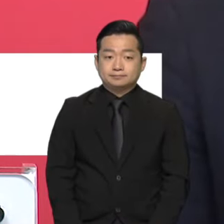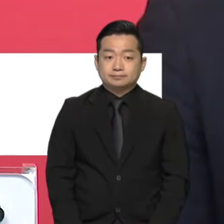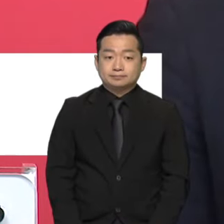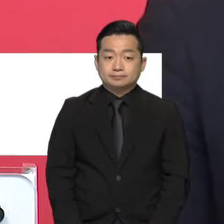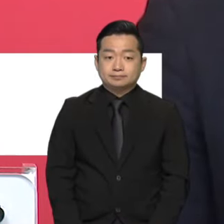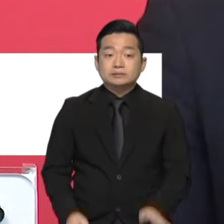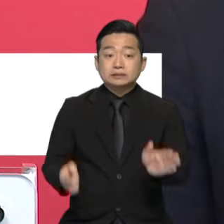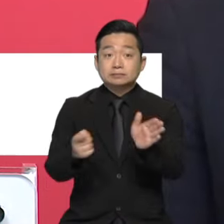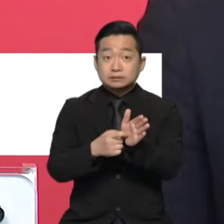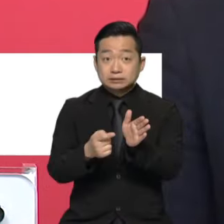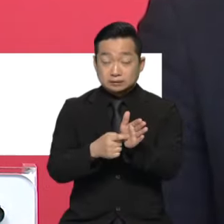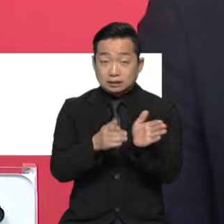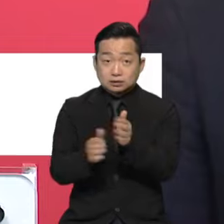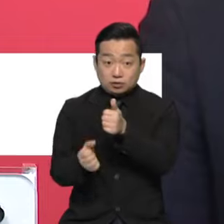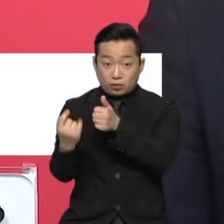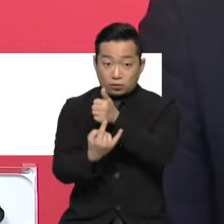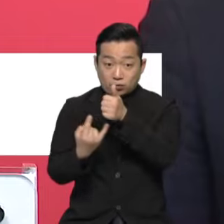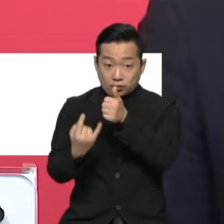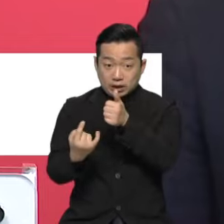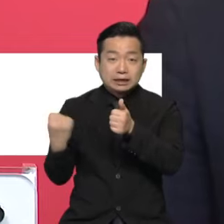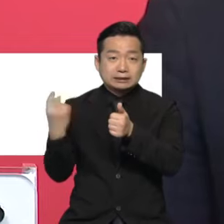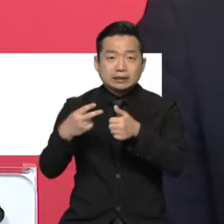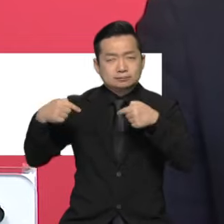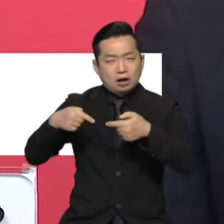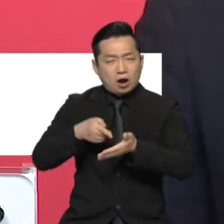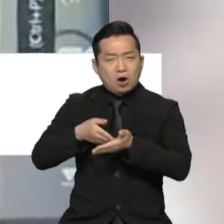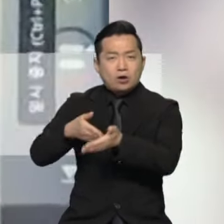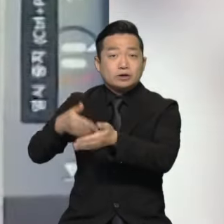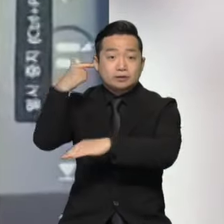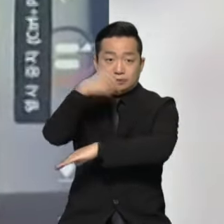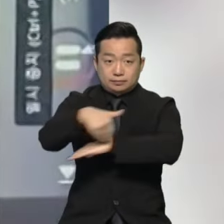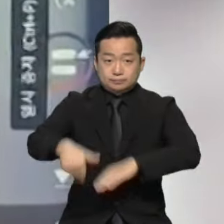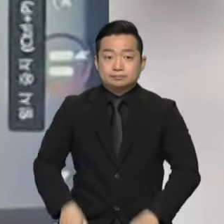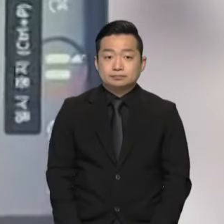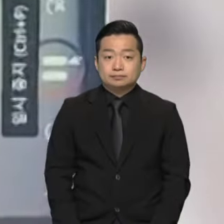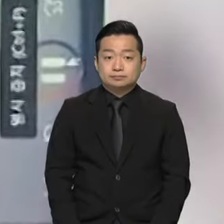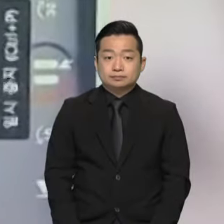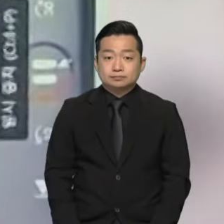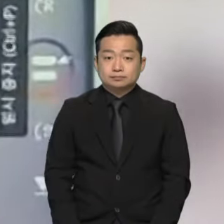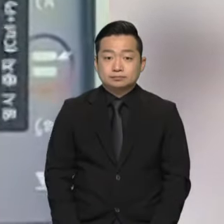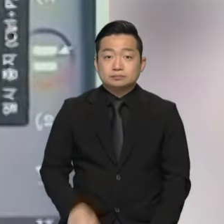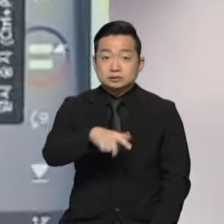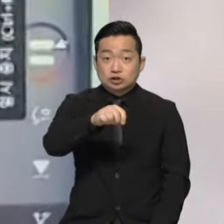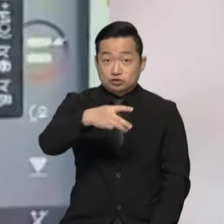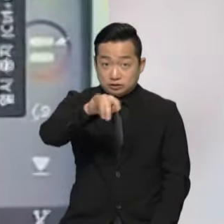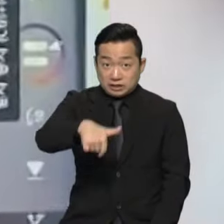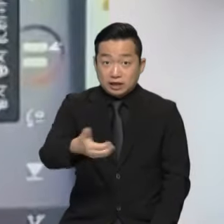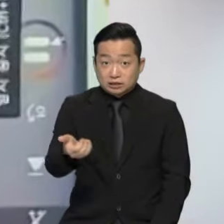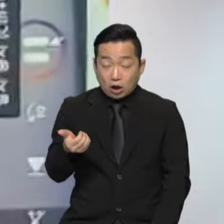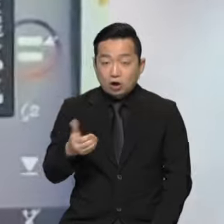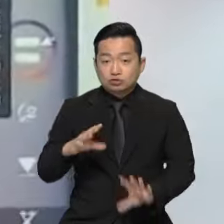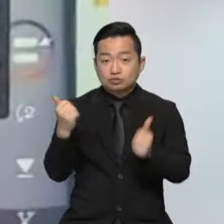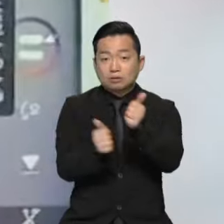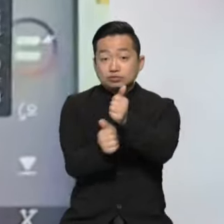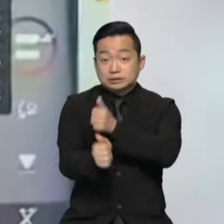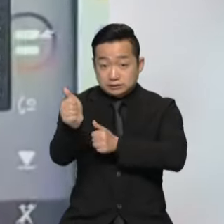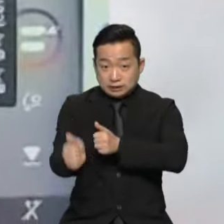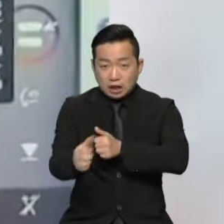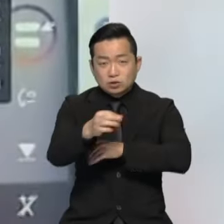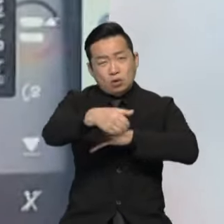비대위에 재의결을 건의할 예정입니다. 공관위는 또 정우택 국회 부의장의 돈봉투 수수